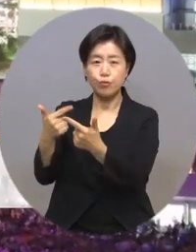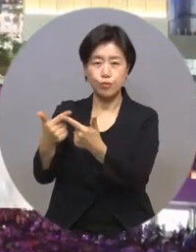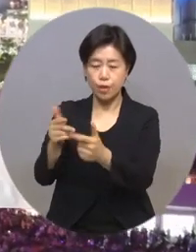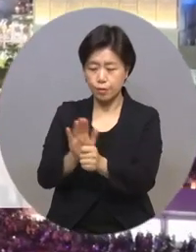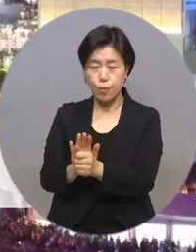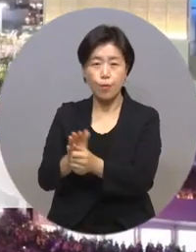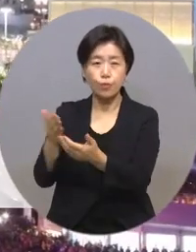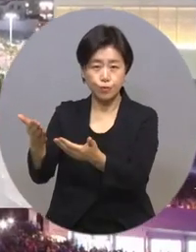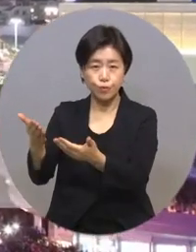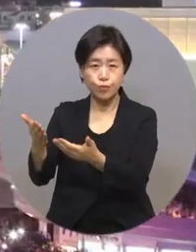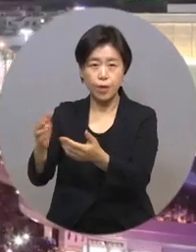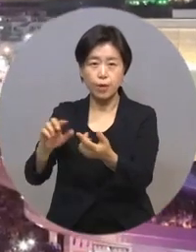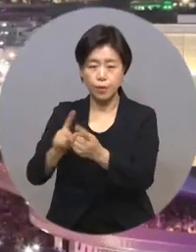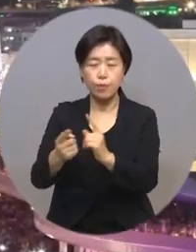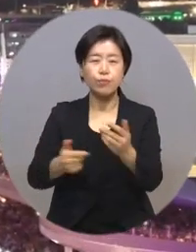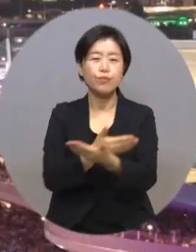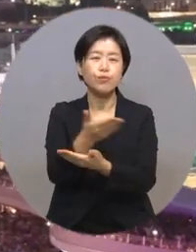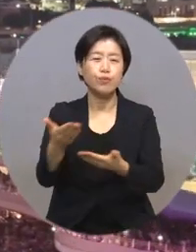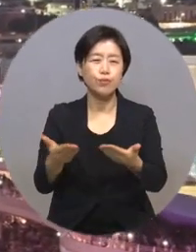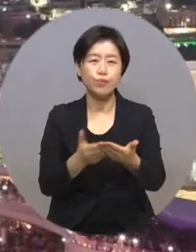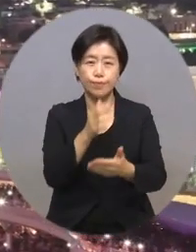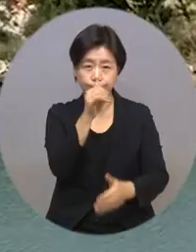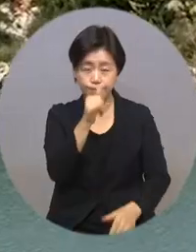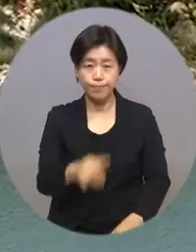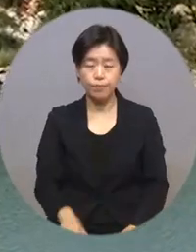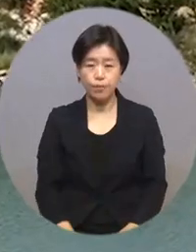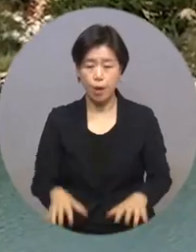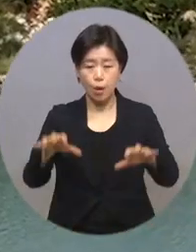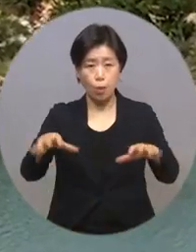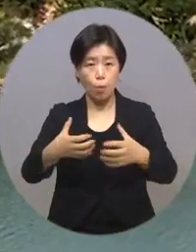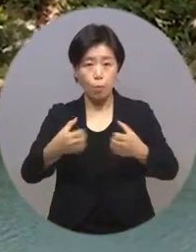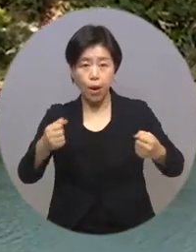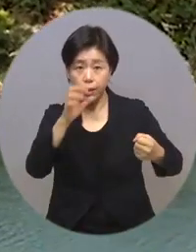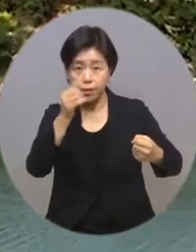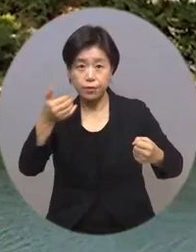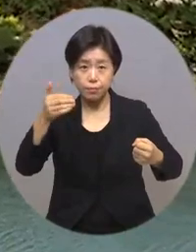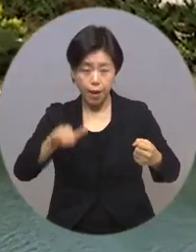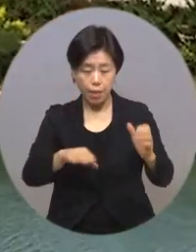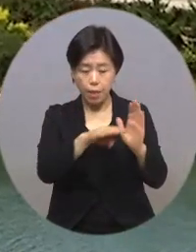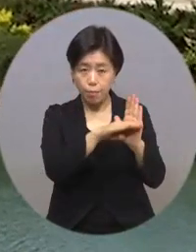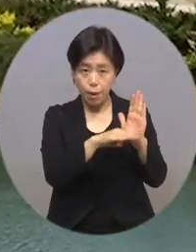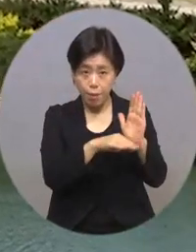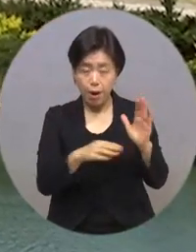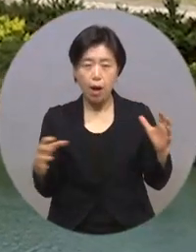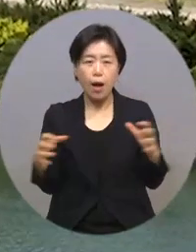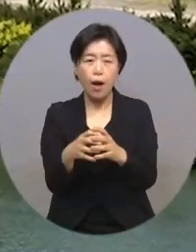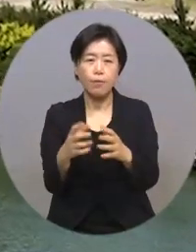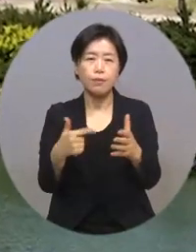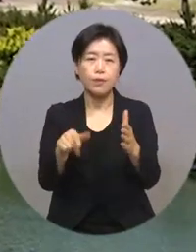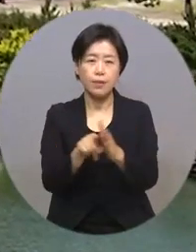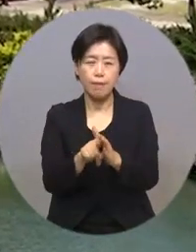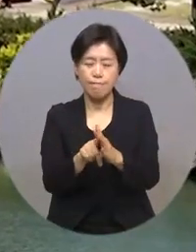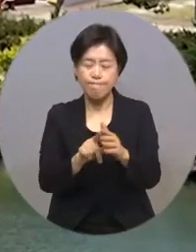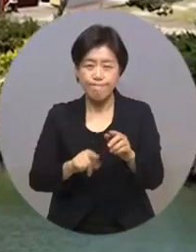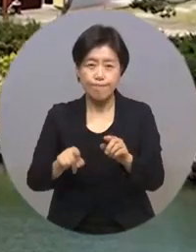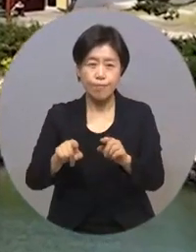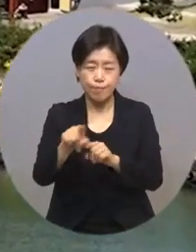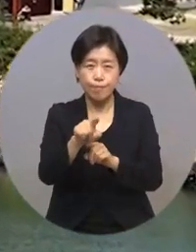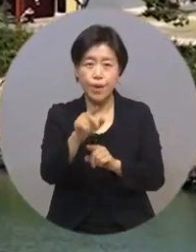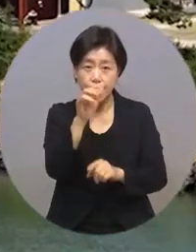주도로 협약이 추진되었습니다 지리적 경계를 넘어 남북권 합의 앞장서게 된 전남도와